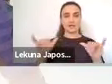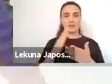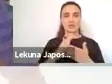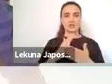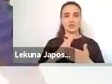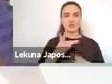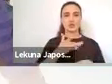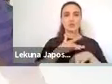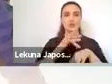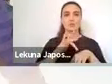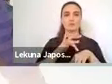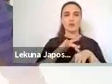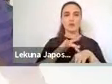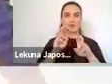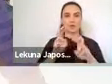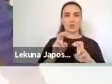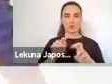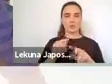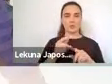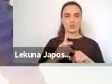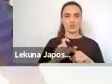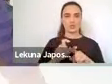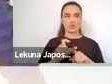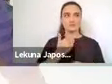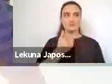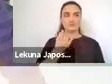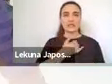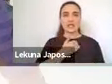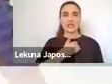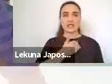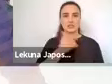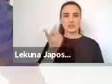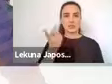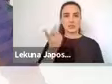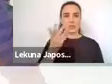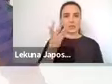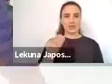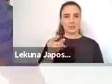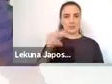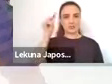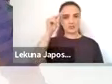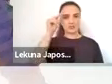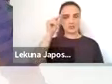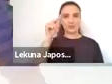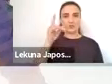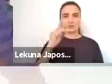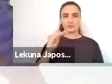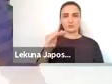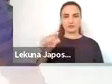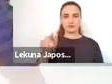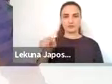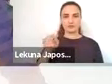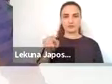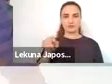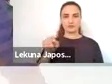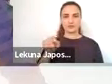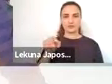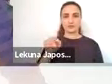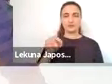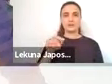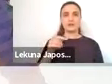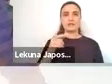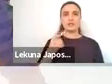ცნობის მოყარეობის გაღვივება, რაც ძალიან მნიშვნელოვანი არის. დამოუკიდებლობას სწავლობს ბავშვი ამ თამაშის გზით. სოციალური